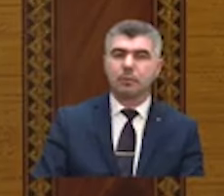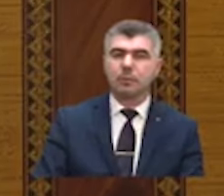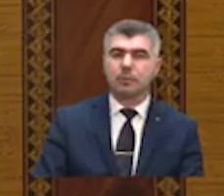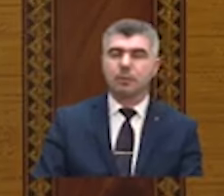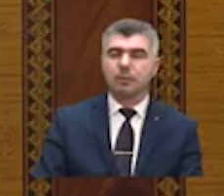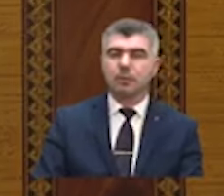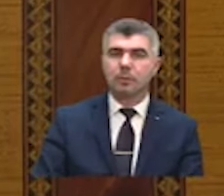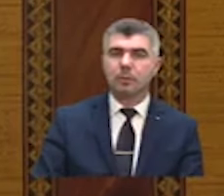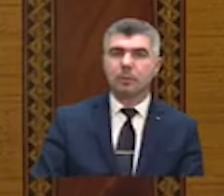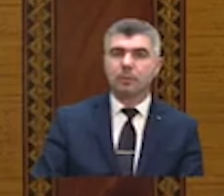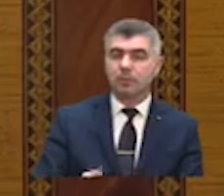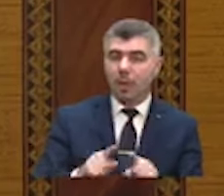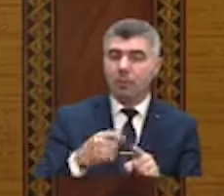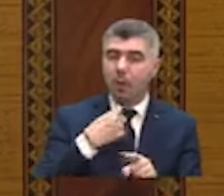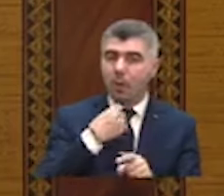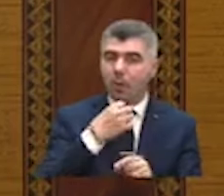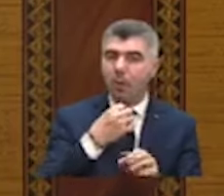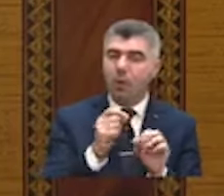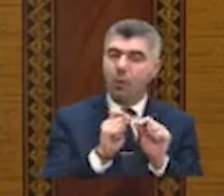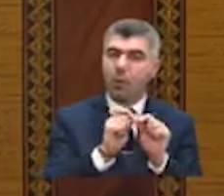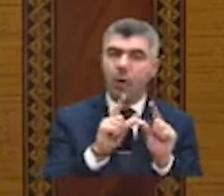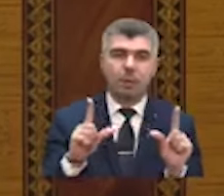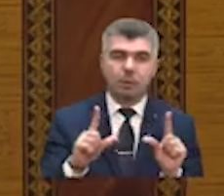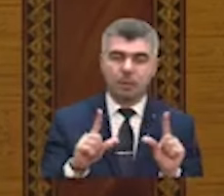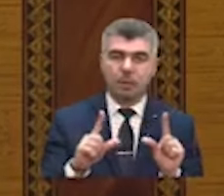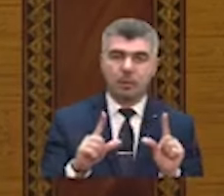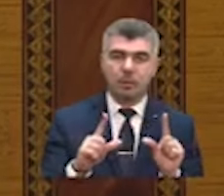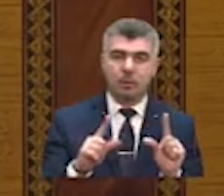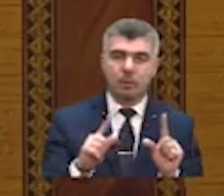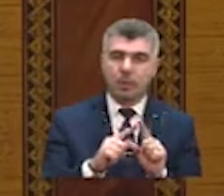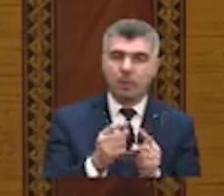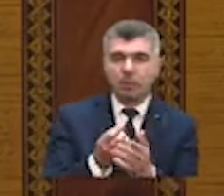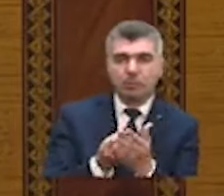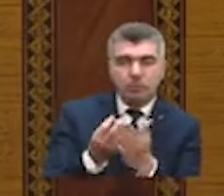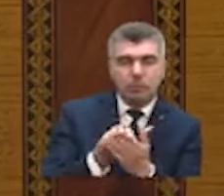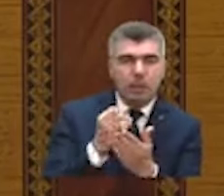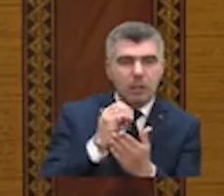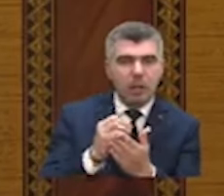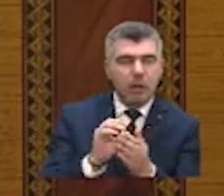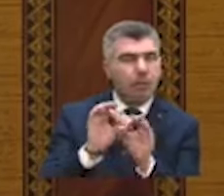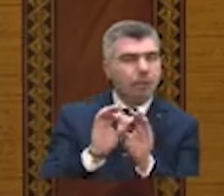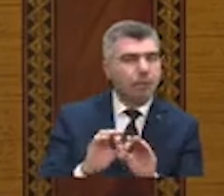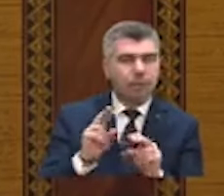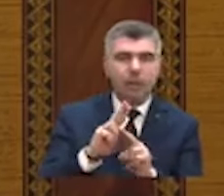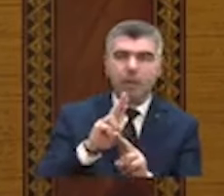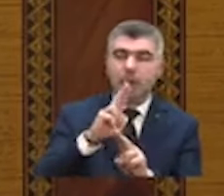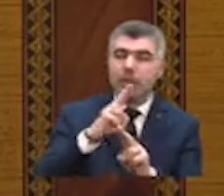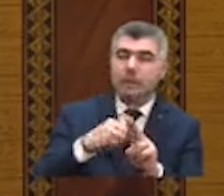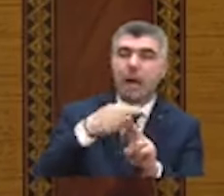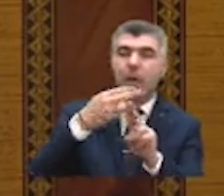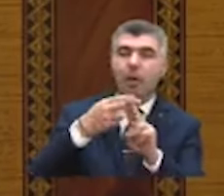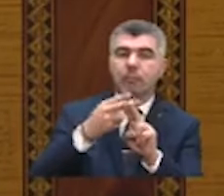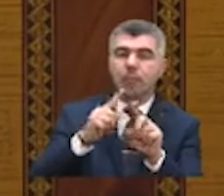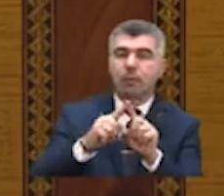يعني باش نكون واضحين هشي ماشي باش نقول دروس ولا ماشي دروس الاجابه على الاسئله